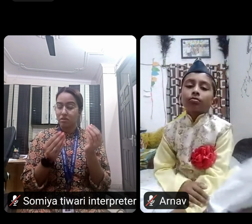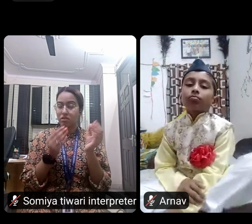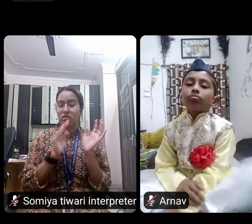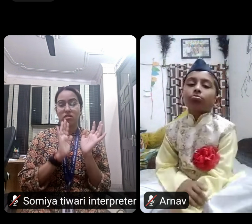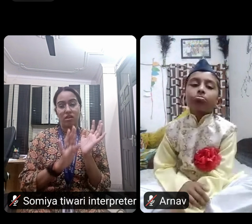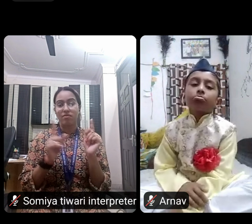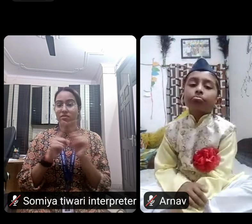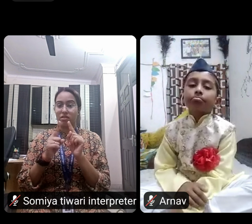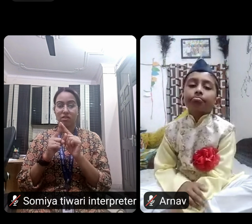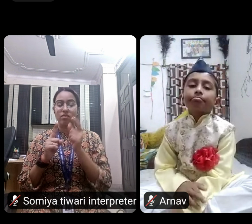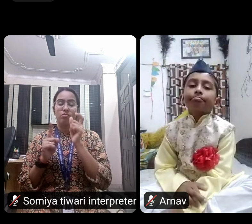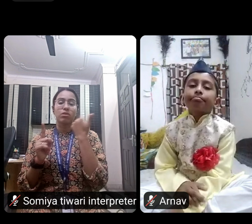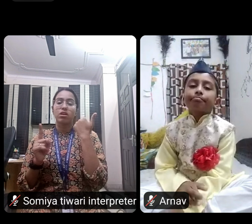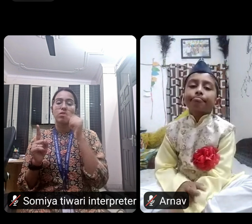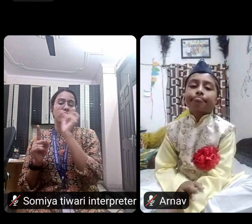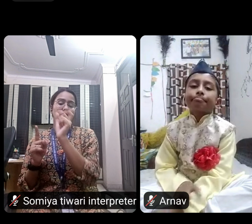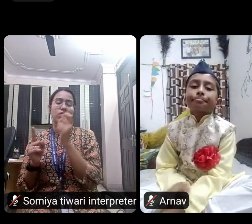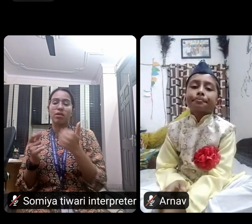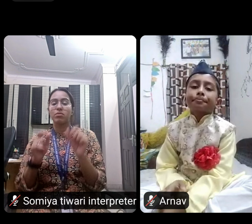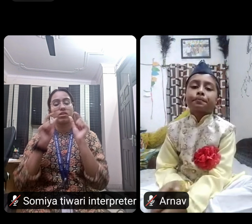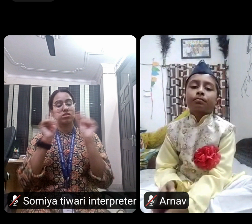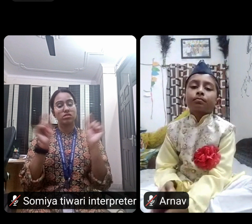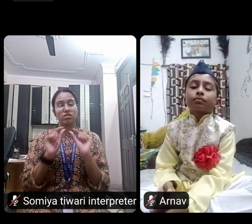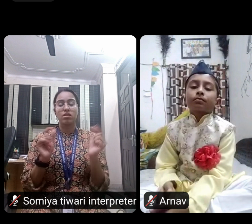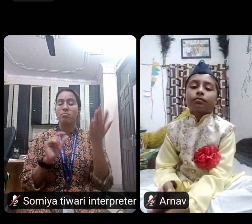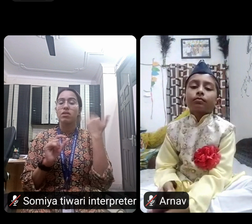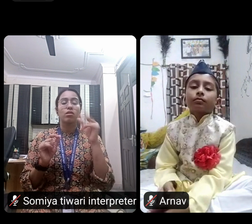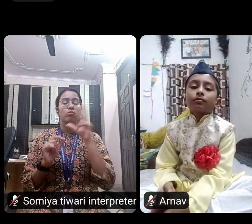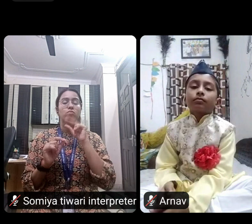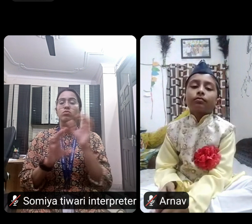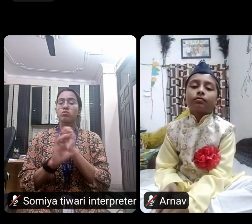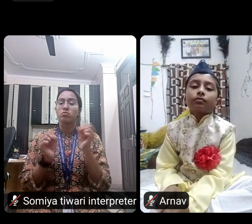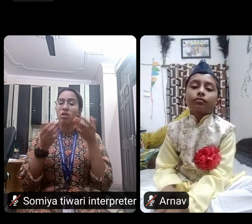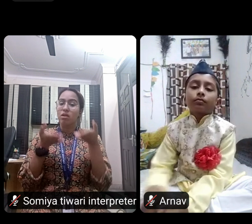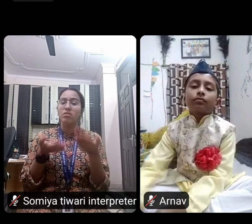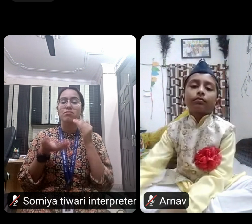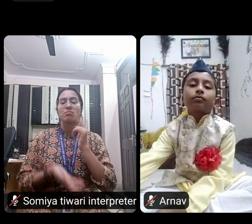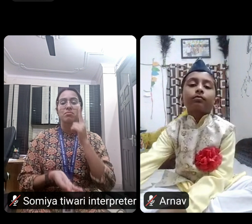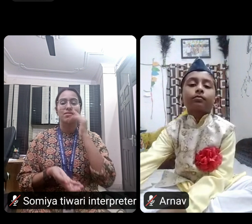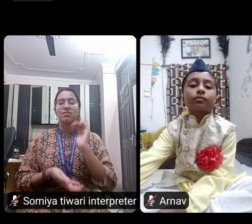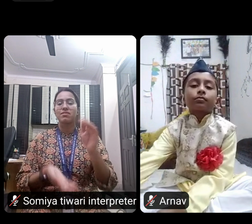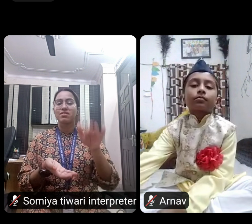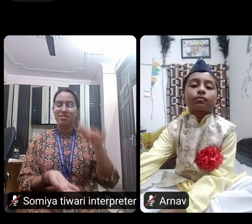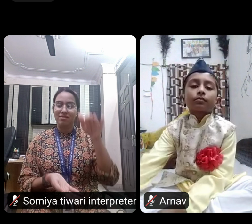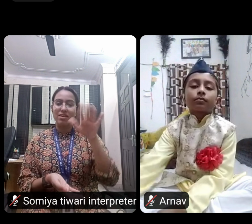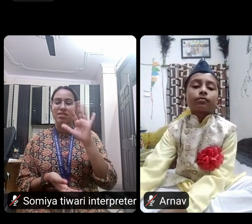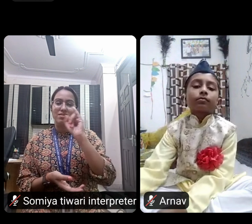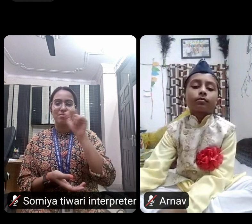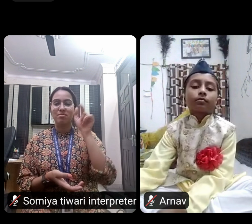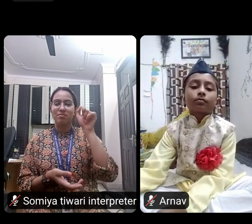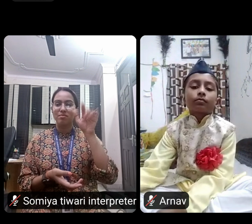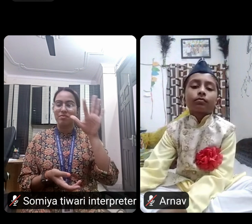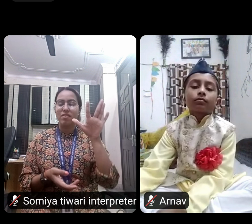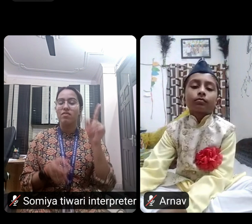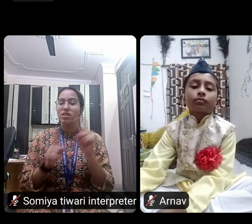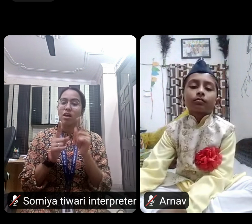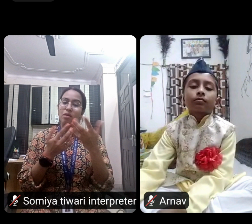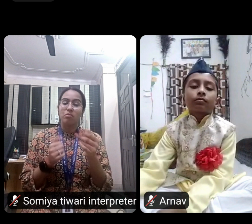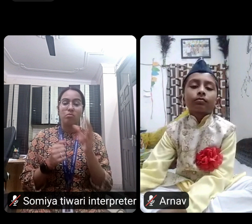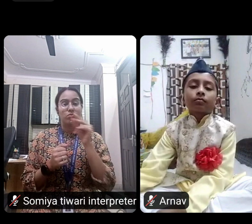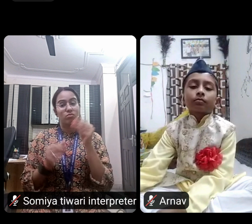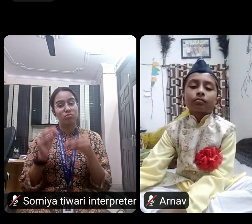और बहुत ज्यादा बोलने लगी। आज उसकी चिल्ड्रन डे मतलब थी स्कूल में, एयरफोर्स स्कूल में, तो मैंने पूछा मैम ने क्या